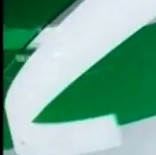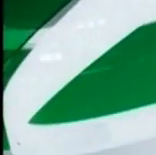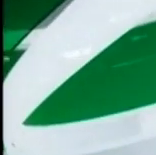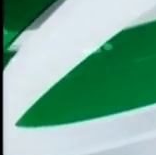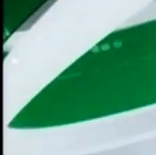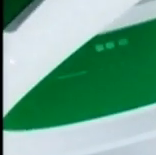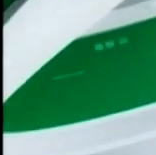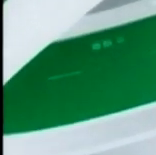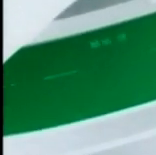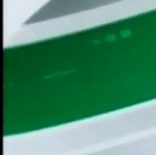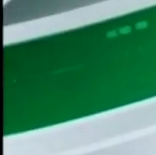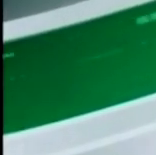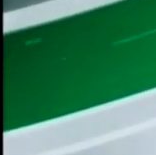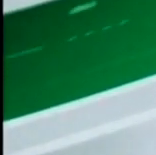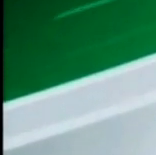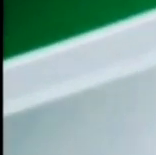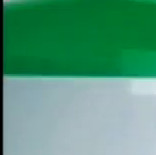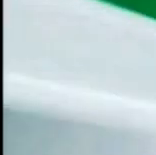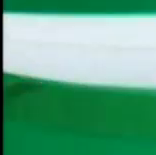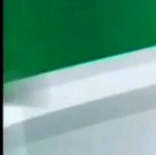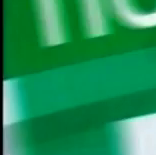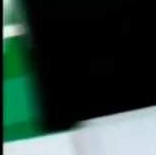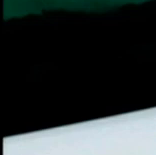Дякую. Дякую.